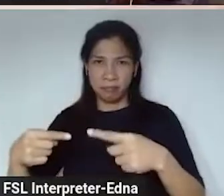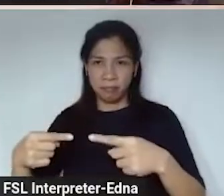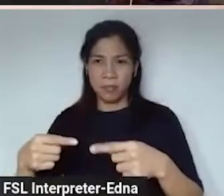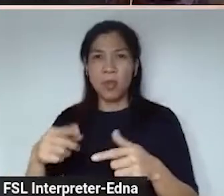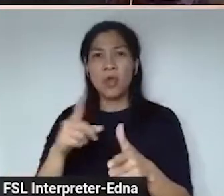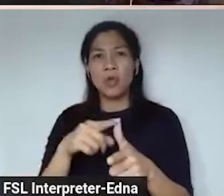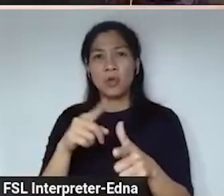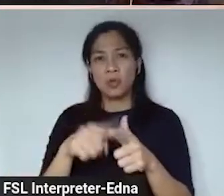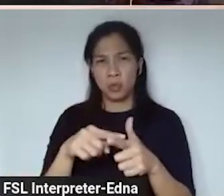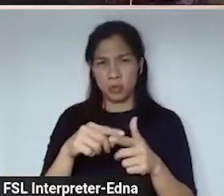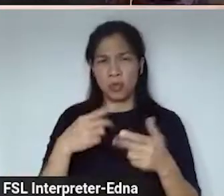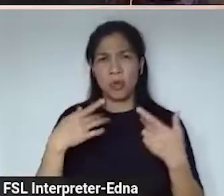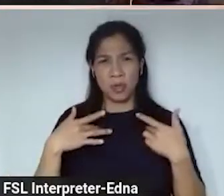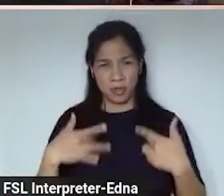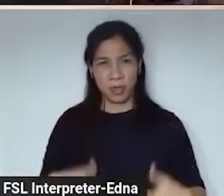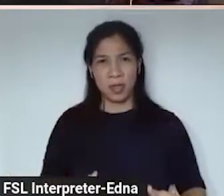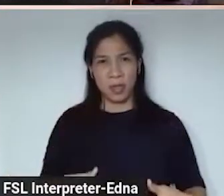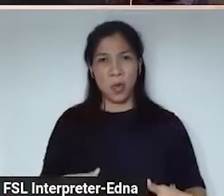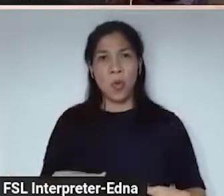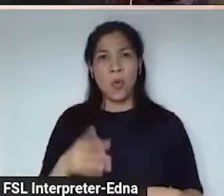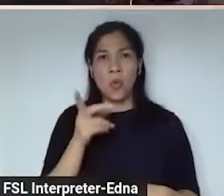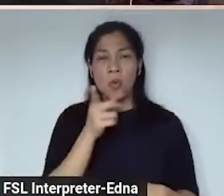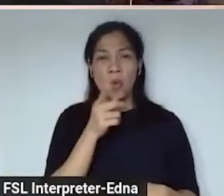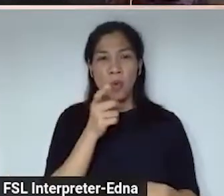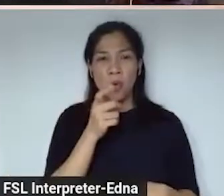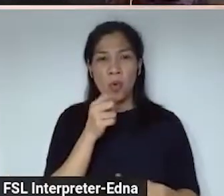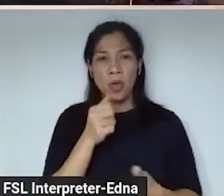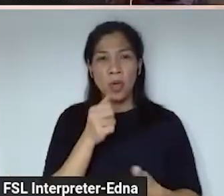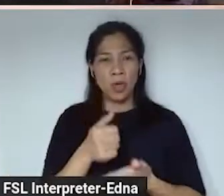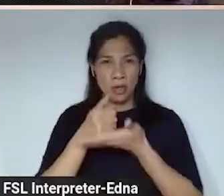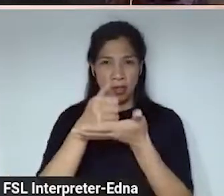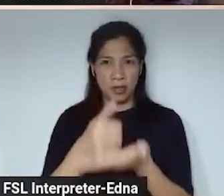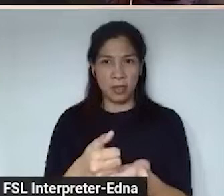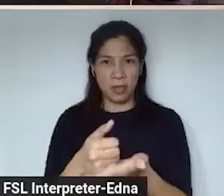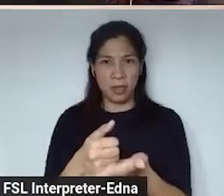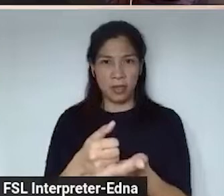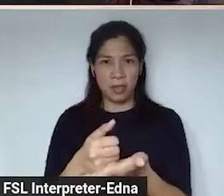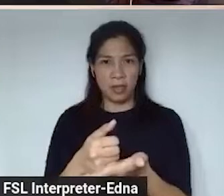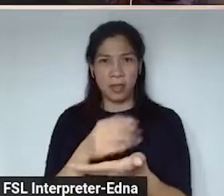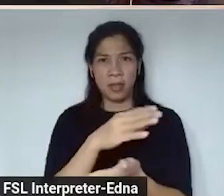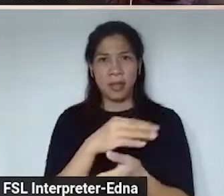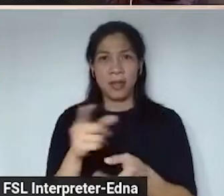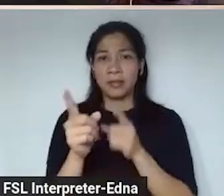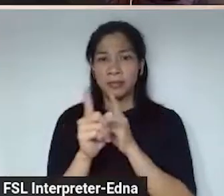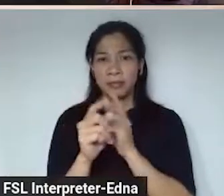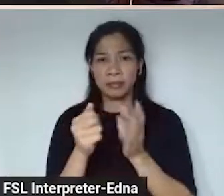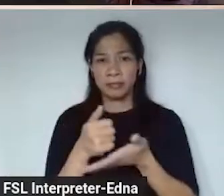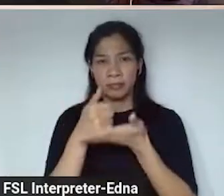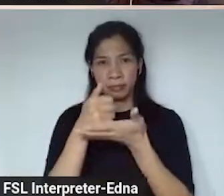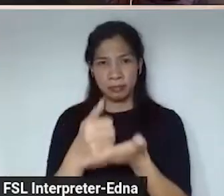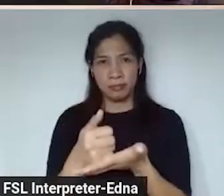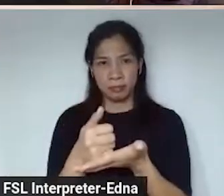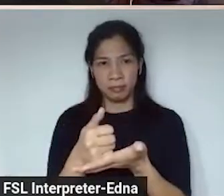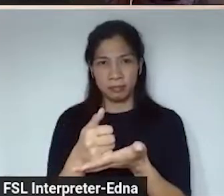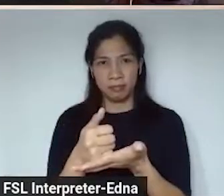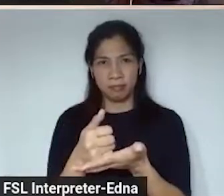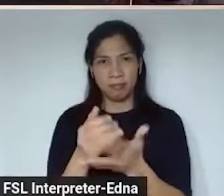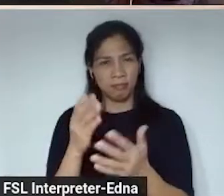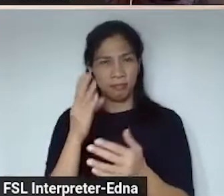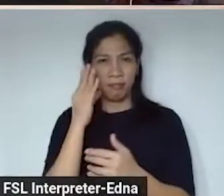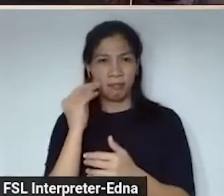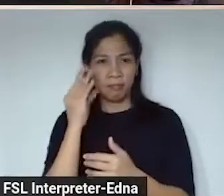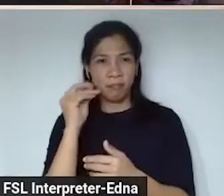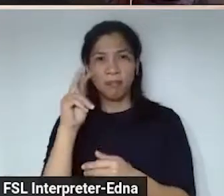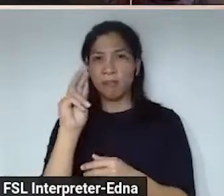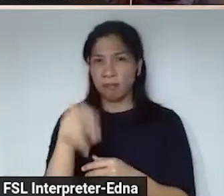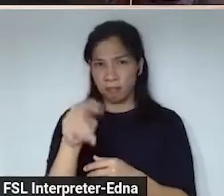mo? At ano yung mga response sa'yo ng yung mga classmates mo? Kasi did you go through yung process na kailangan mo ba sa